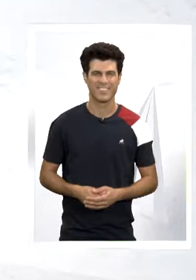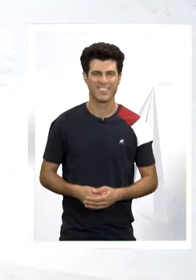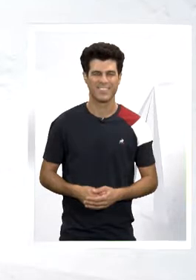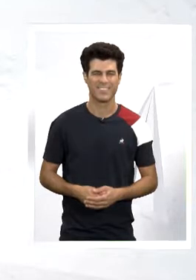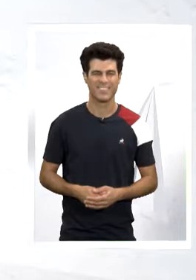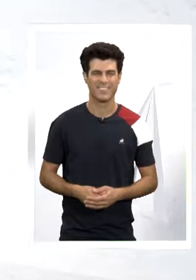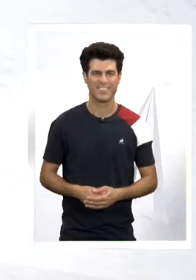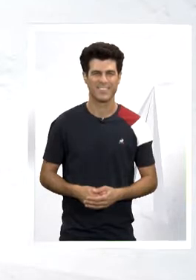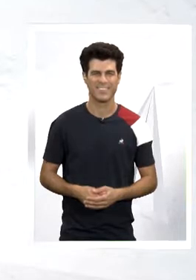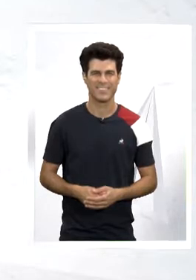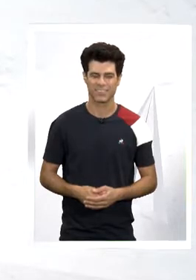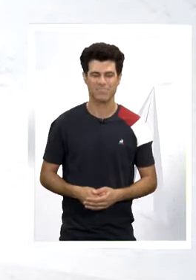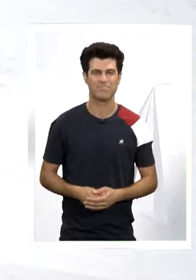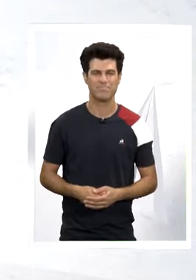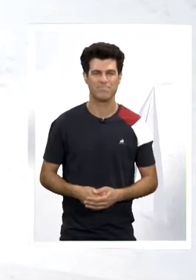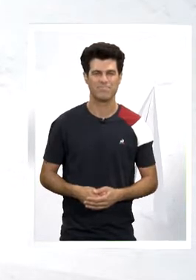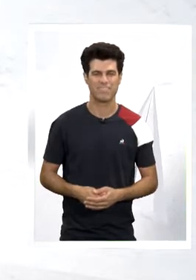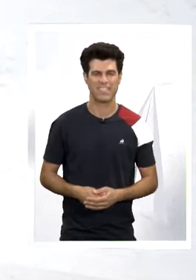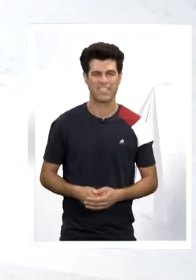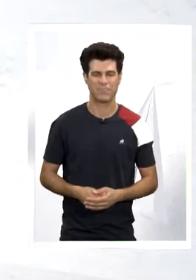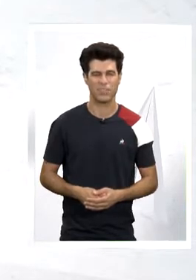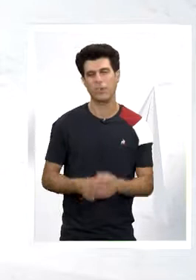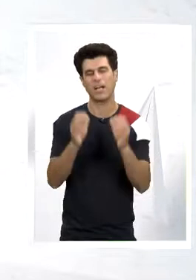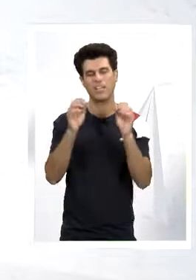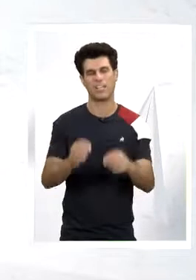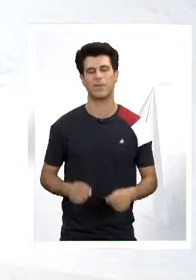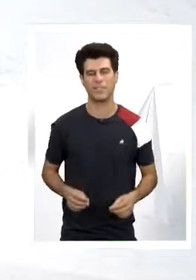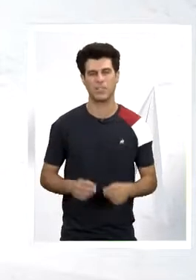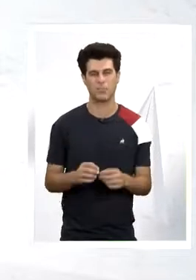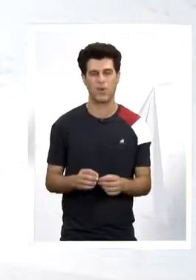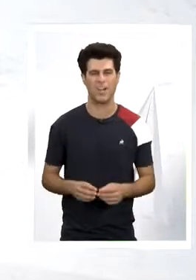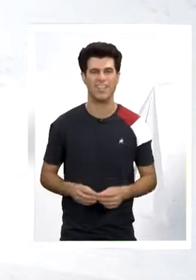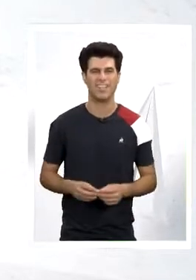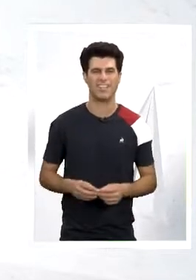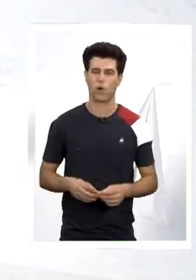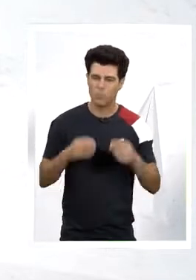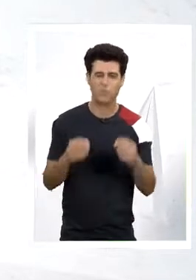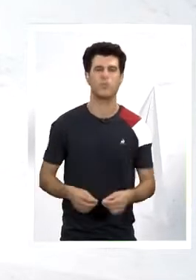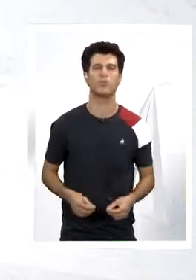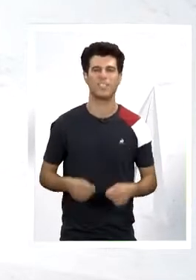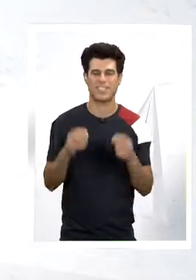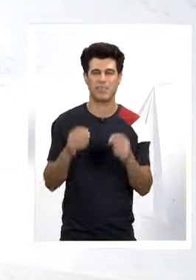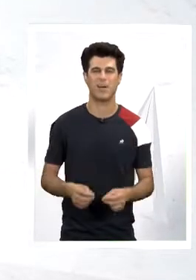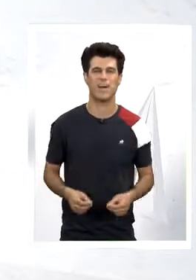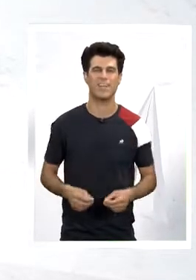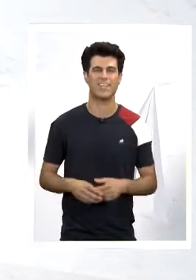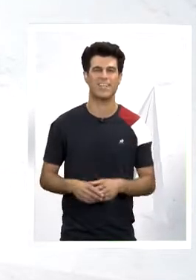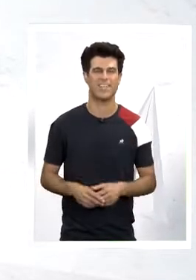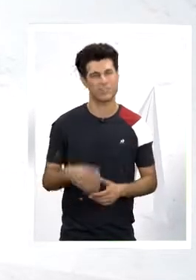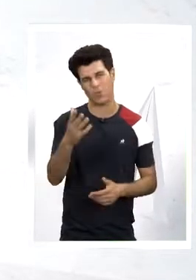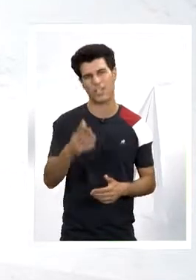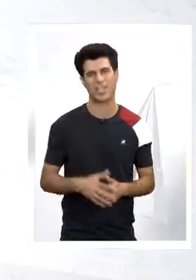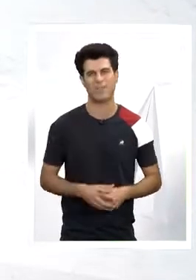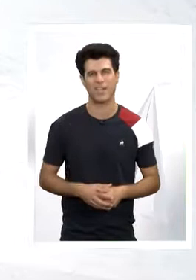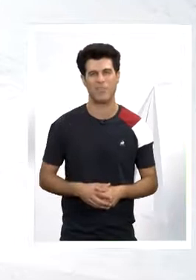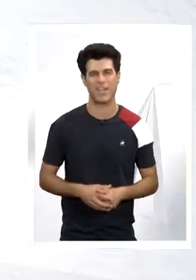את השקט הזה בתור דבר חיובי. איזה כיף. אני כל כך נהנה תמיד לשמוע את האופטימיות ואת השמחה,